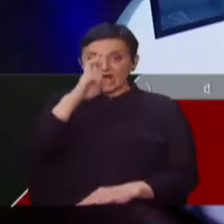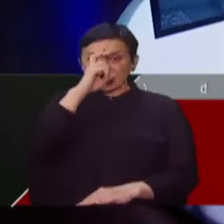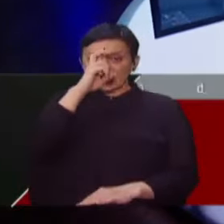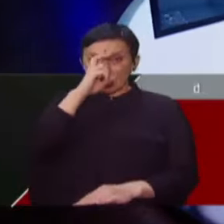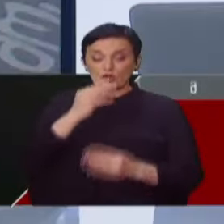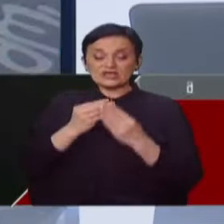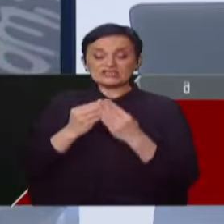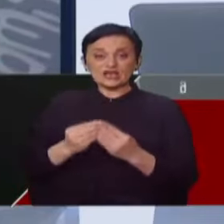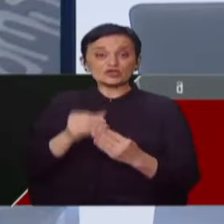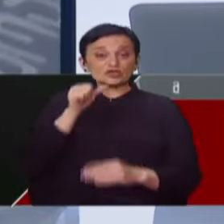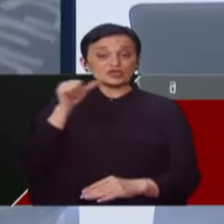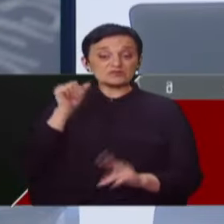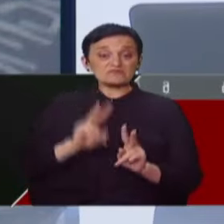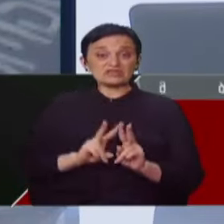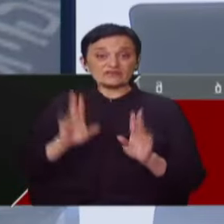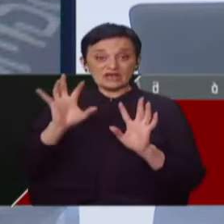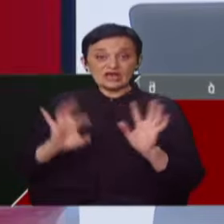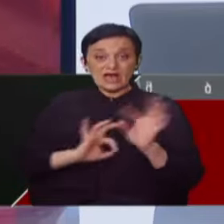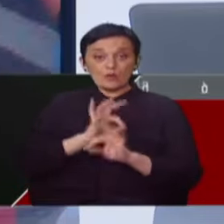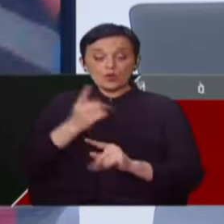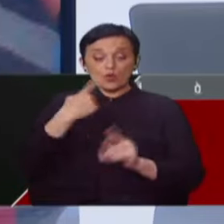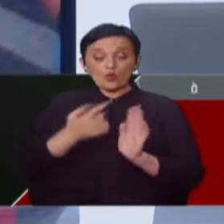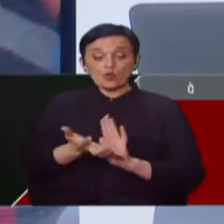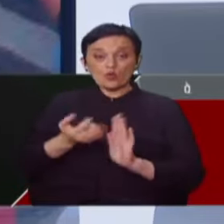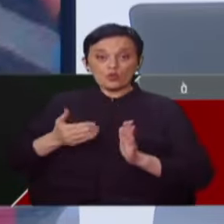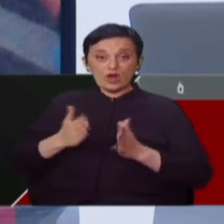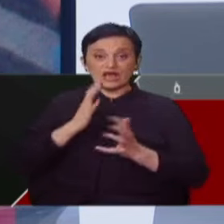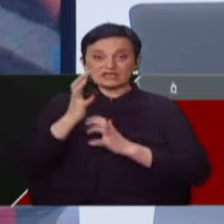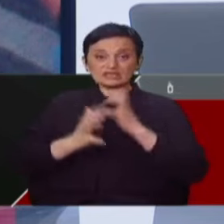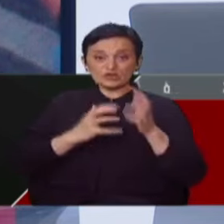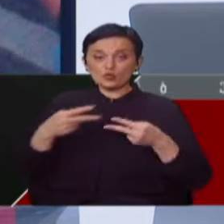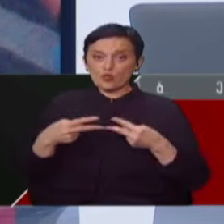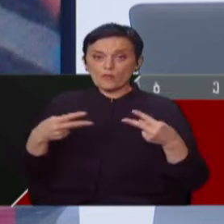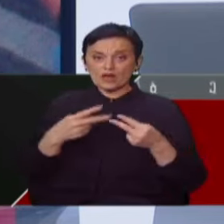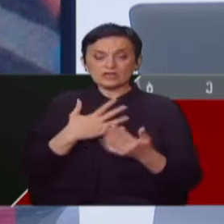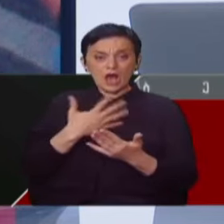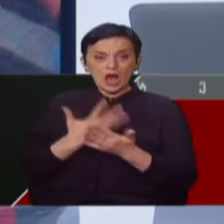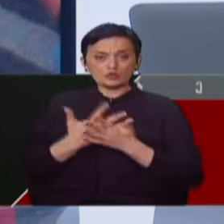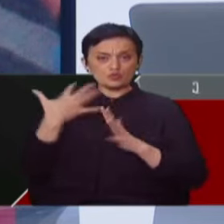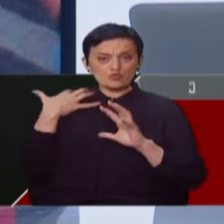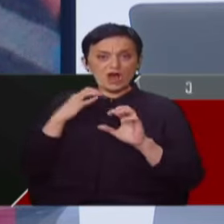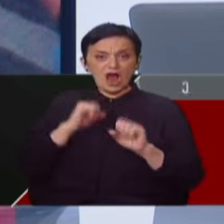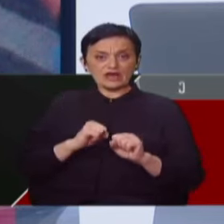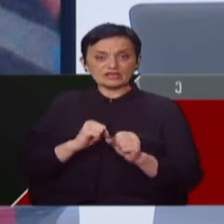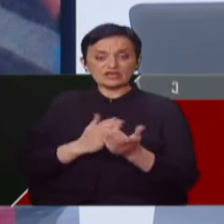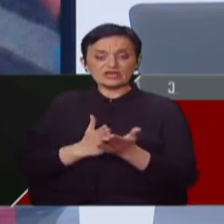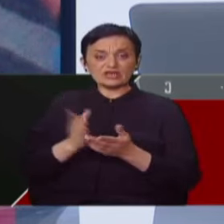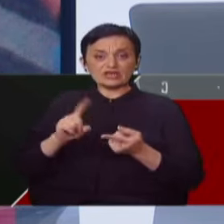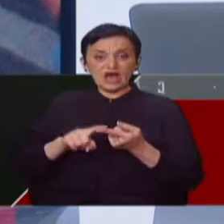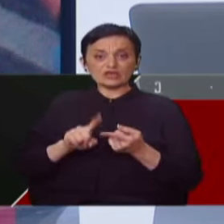ხელისუფლებაზე ზეწოლის და შარშანდელის მსგავსად კანონპროექტის უკან გაწოვის გზა საერთაშორისო პარტნიორების აქტიურობაზე და მხარდაჭერაზე გადის